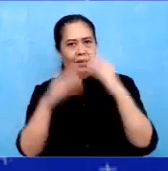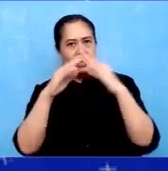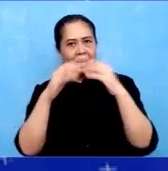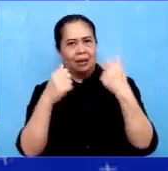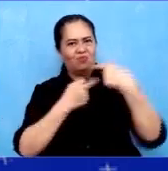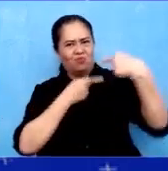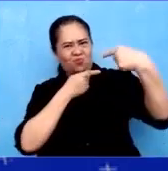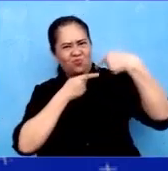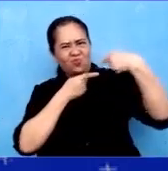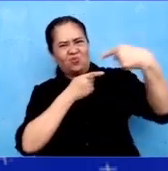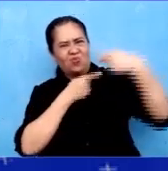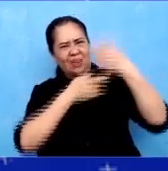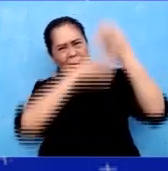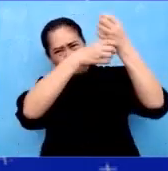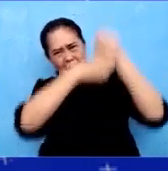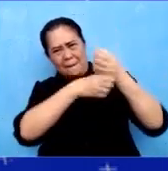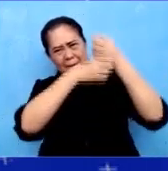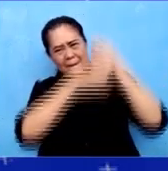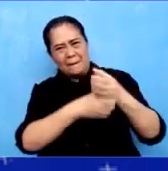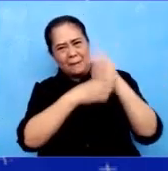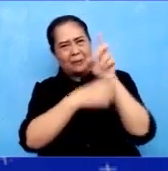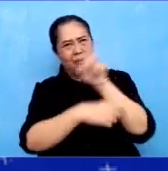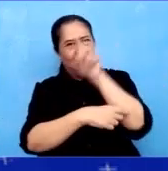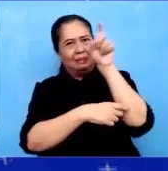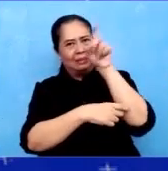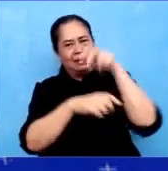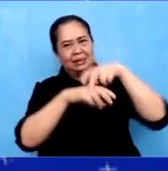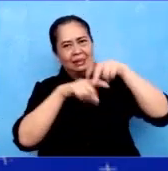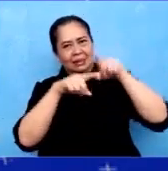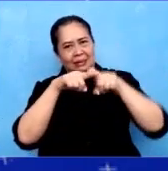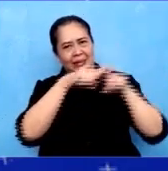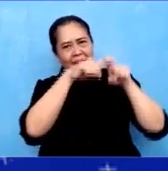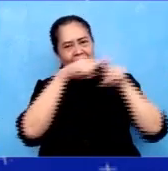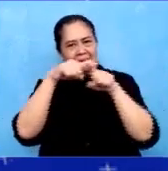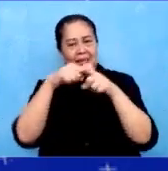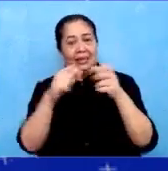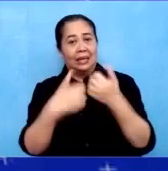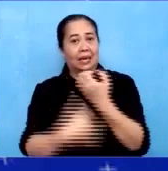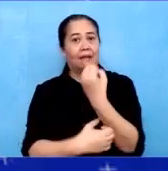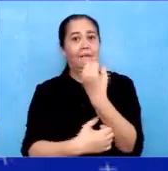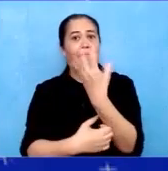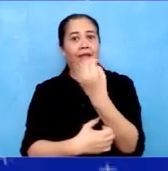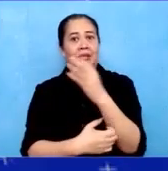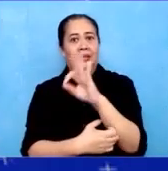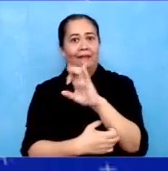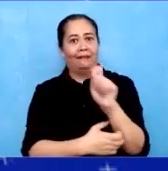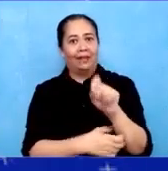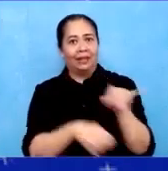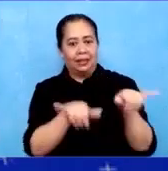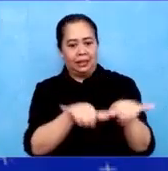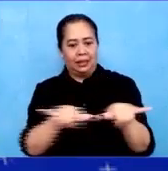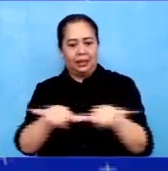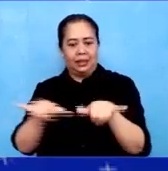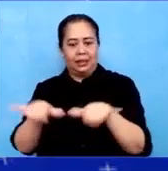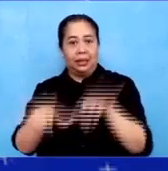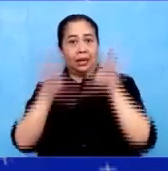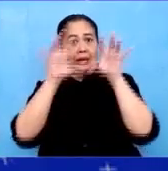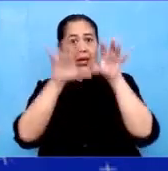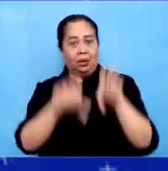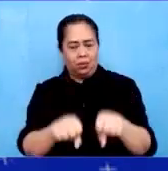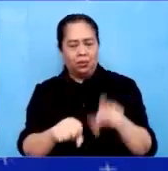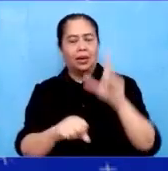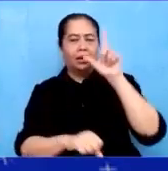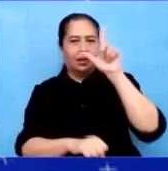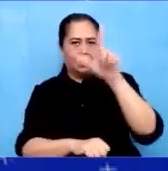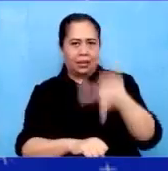habang hinihila ang nakalambiting giant sawa. May haba itong 15 talampakan. Nahuli rin naman ang sawa,